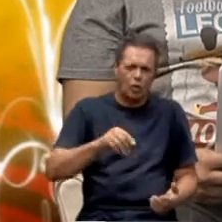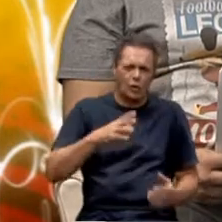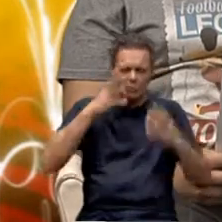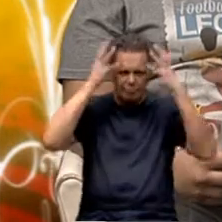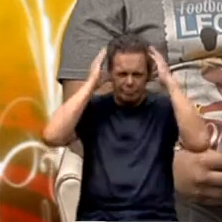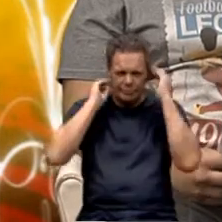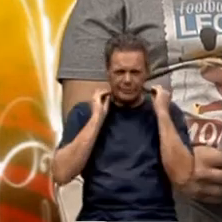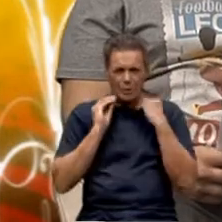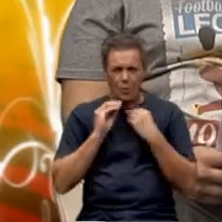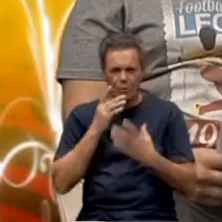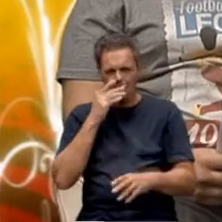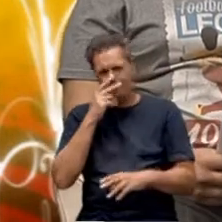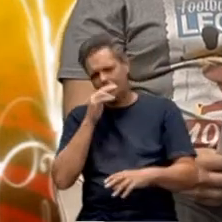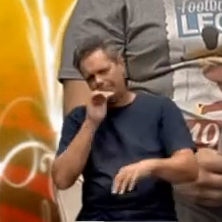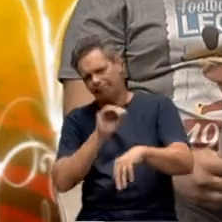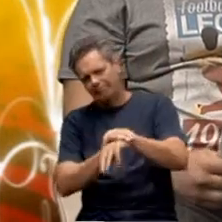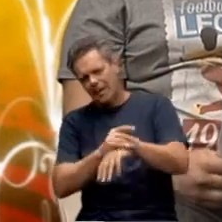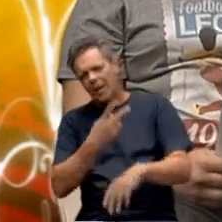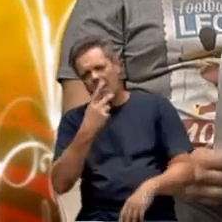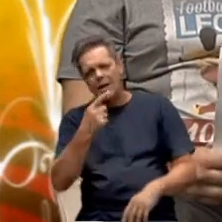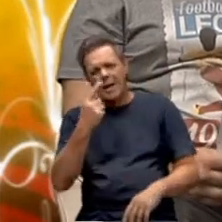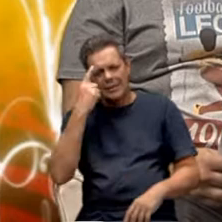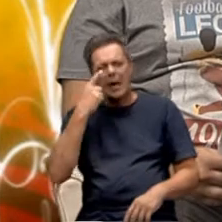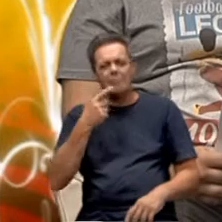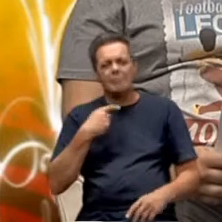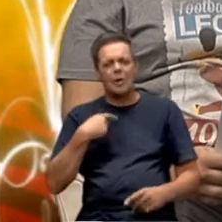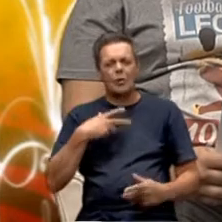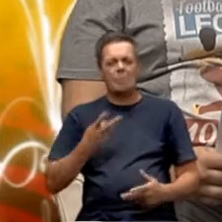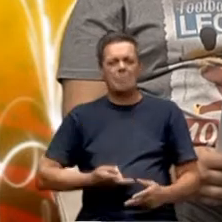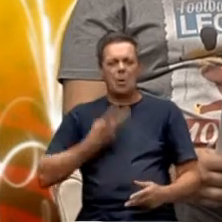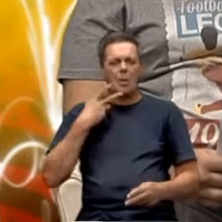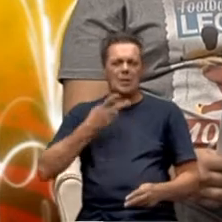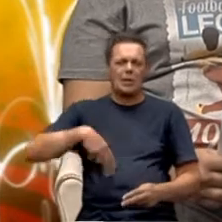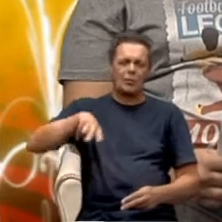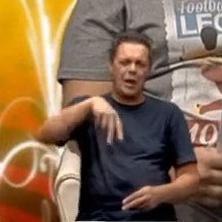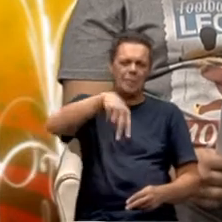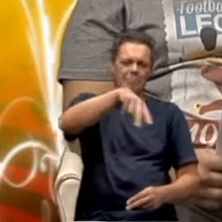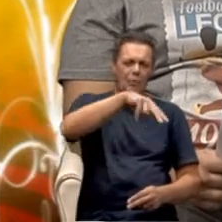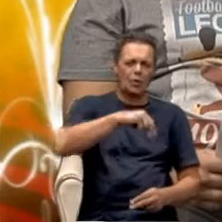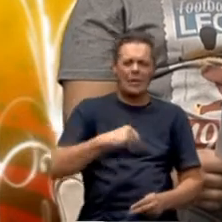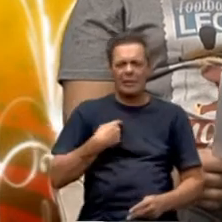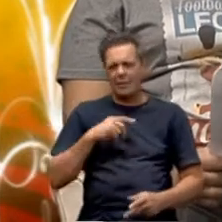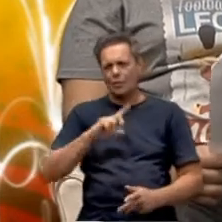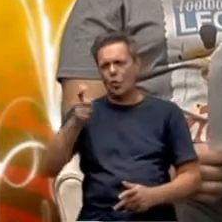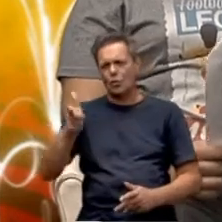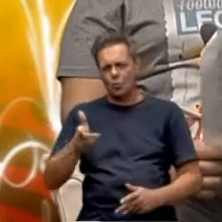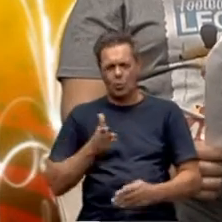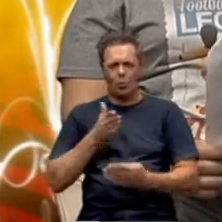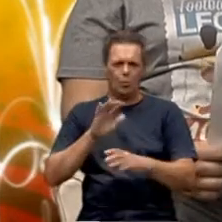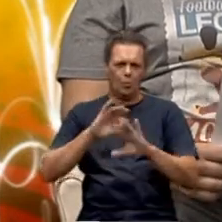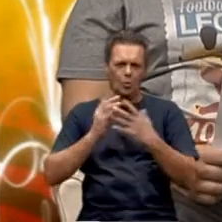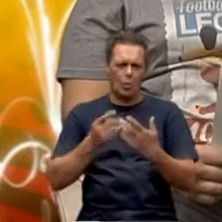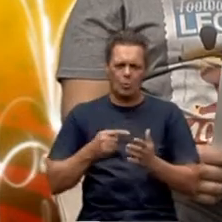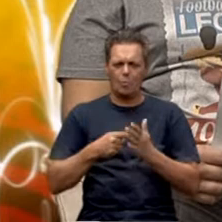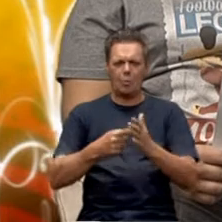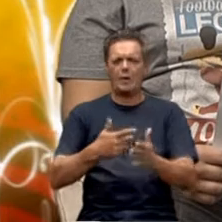i odmah znam da ću ja jednog dana tako ponosno prošetat odjelom i doći u drugu sobu i pokazati se